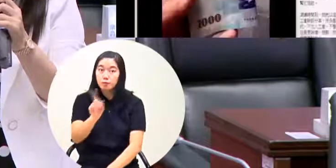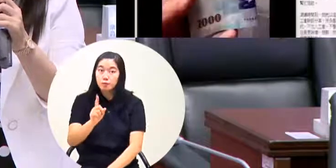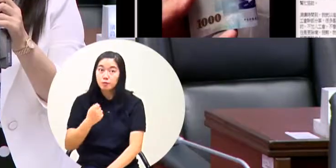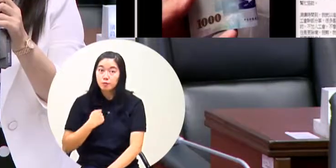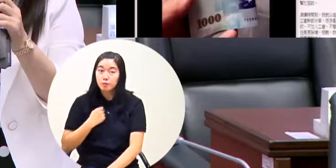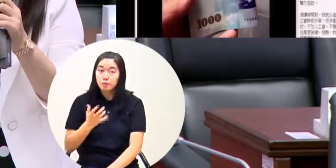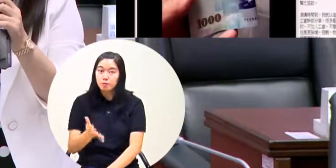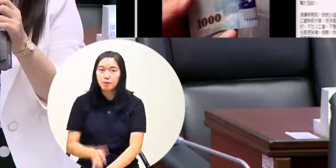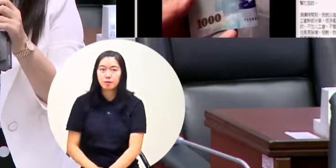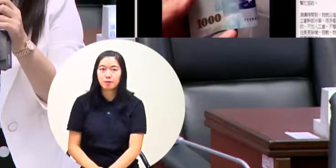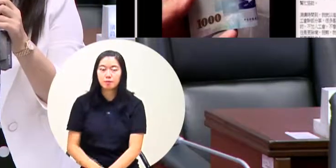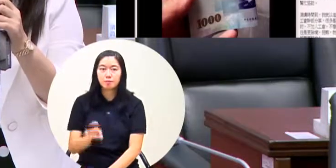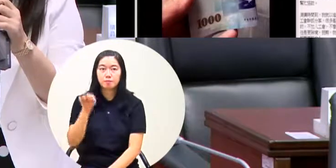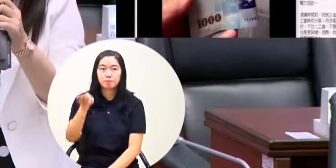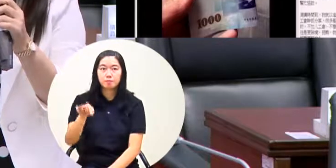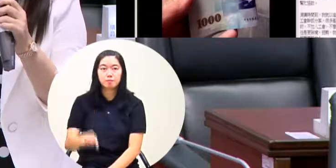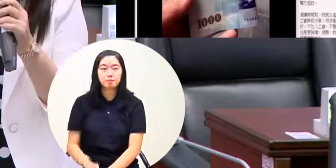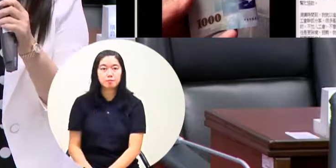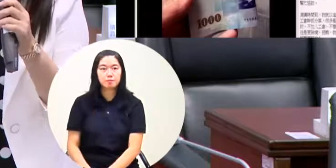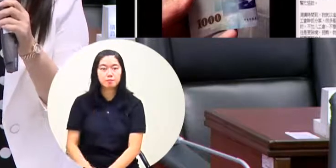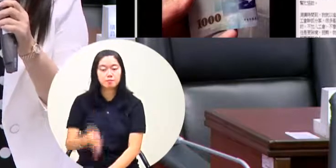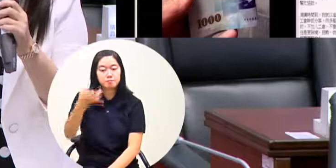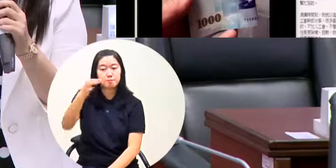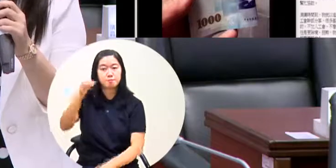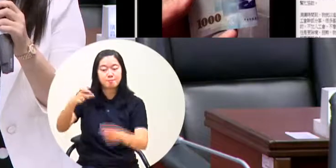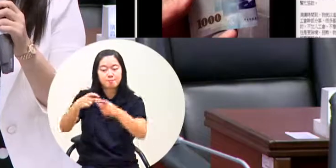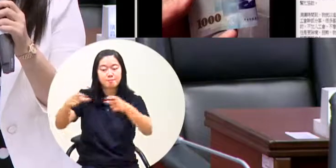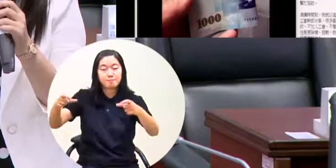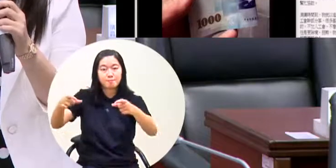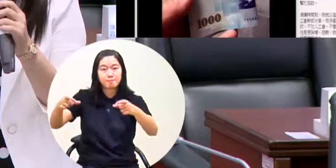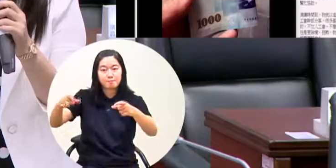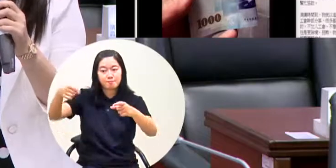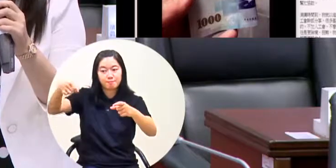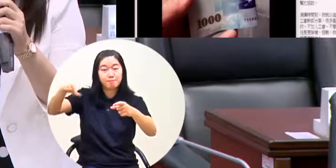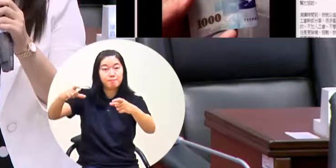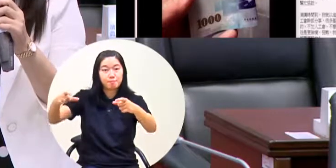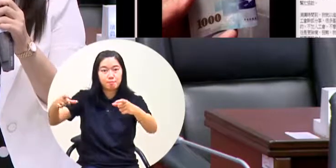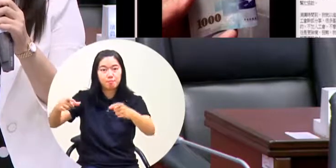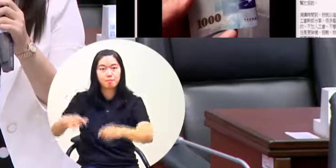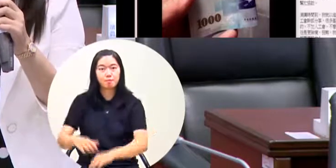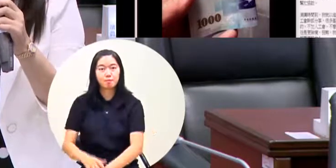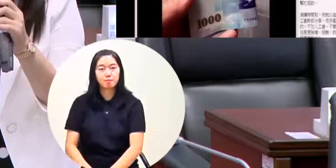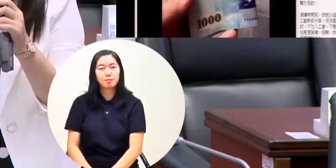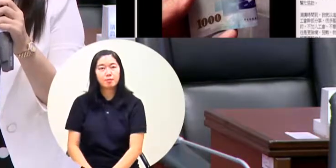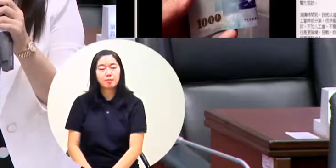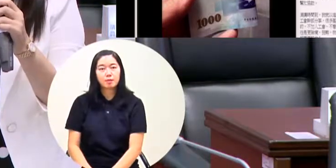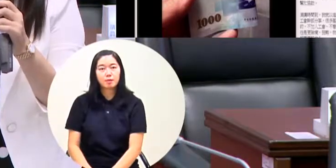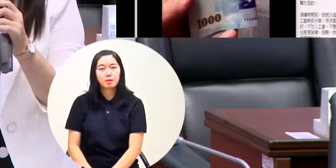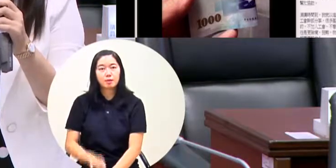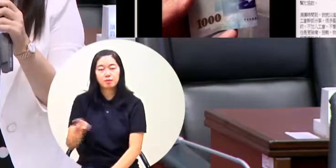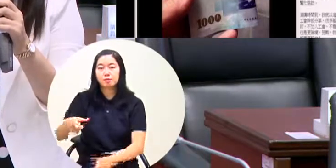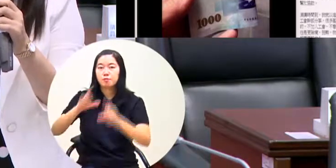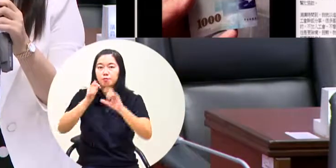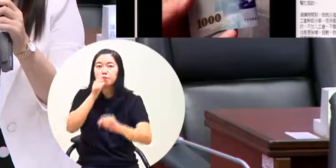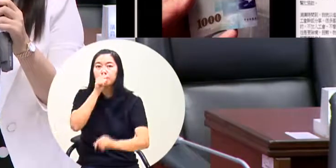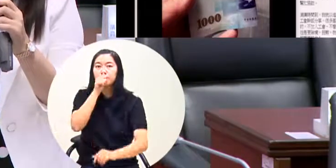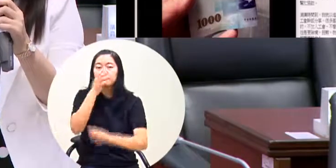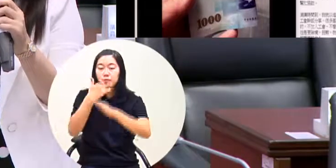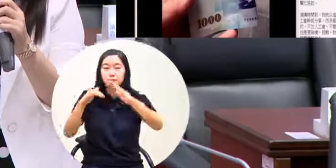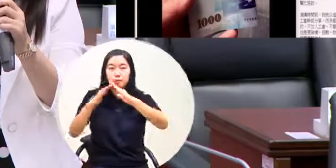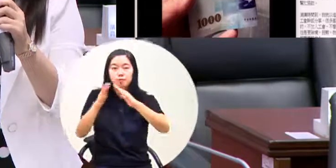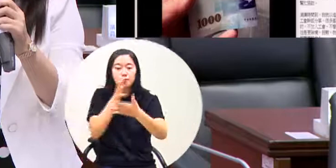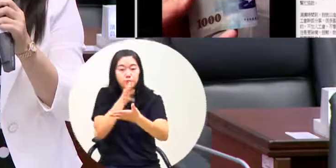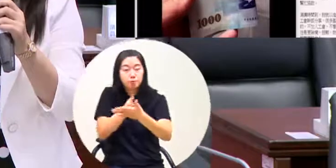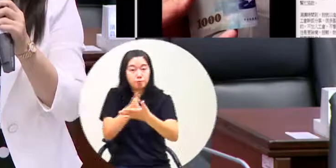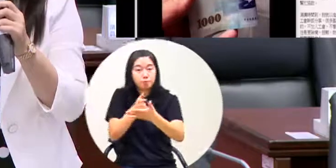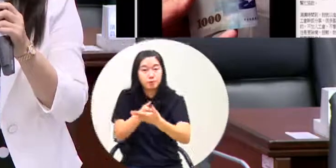这个钞票照片，这个好像是我们郑局长回到母校去演讲嘛，那因为